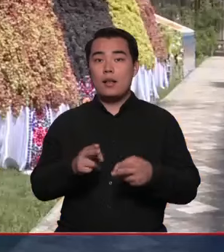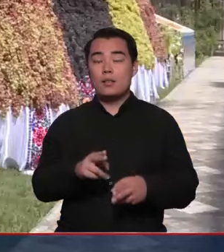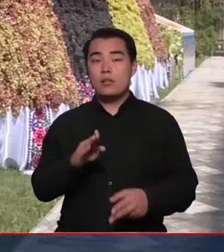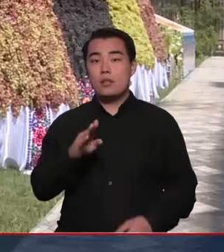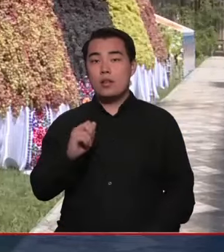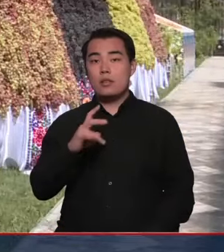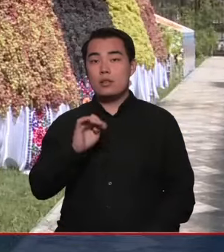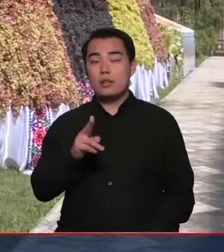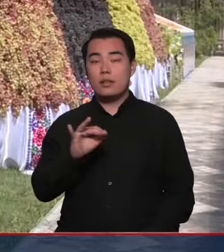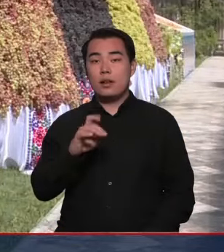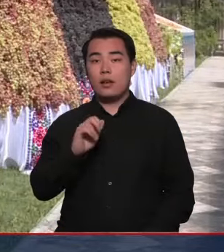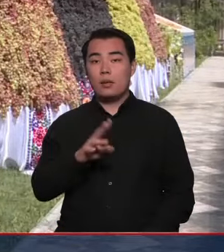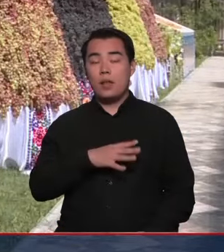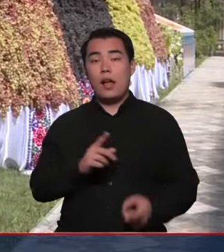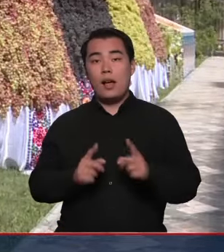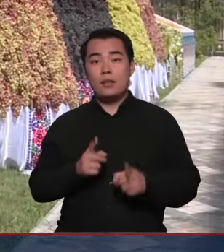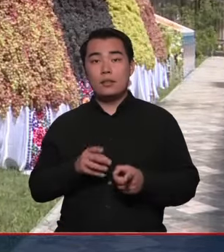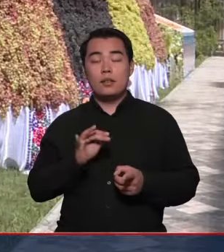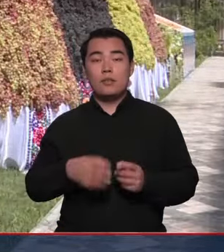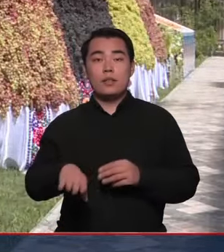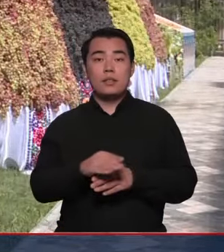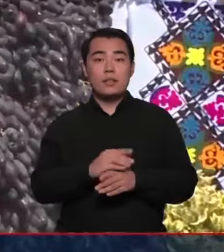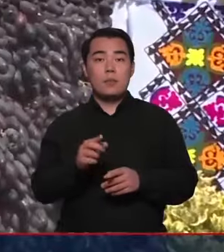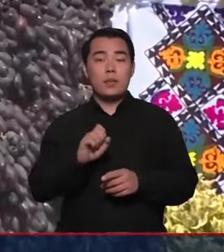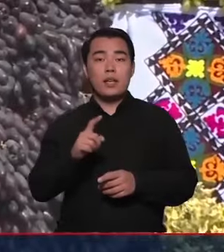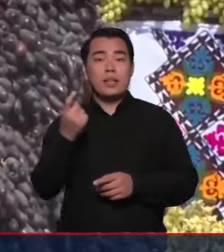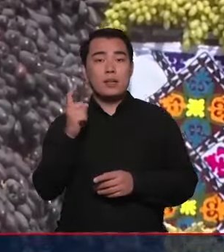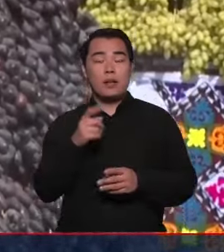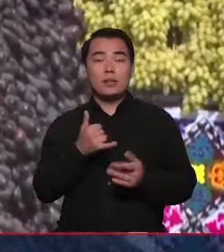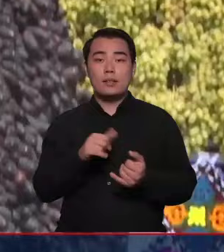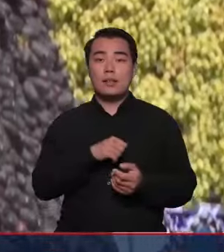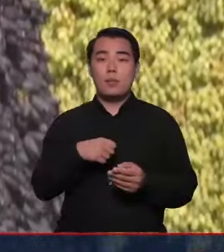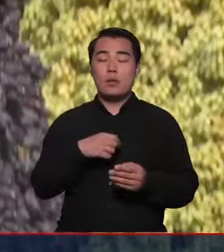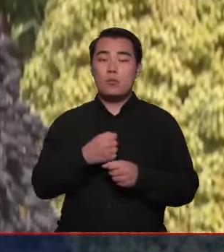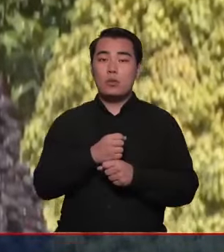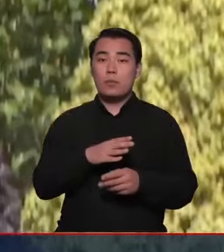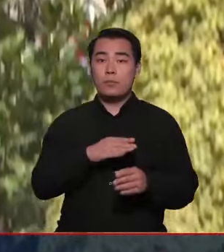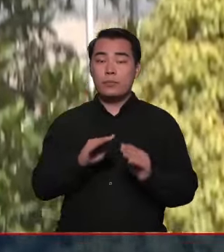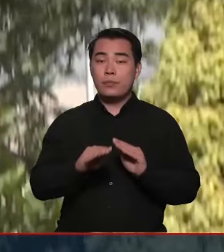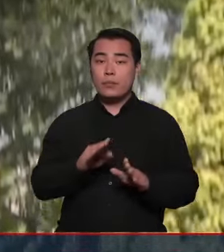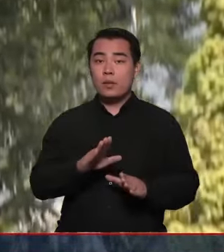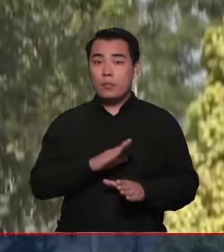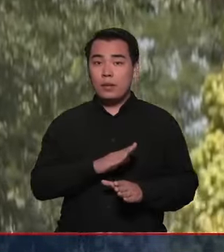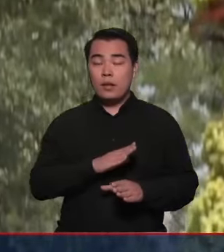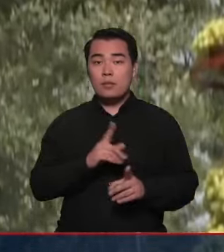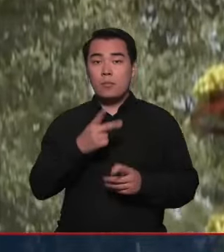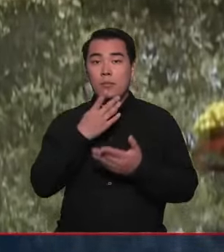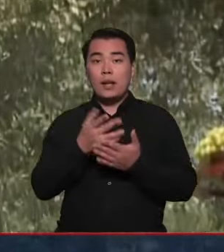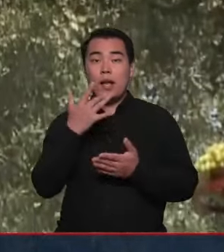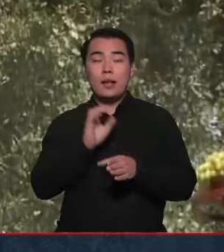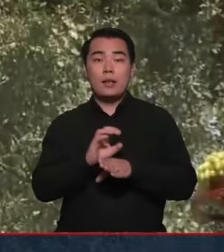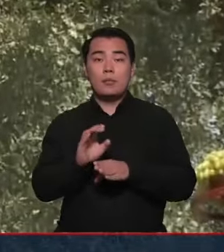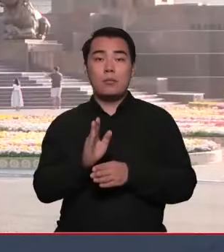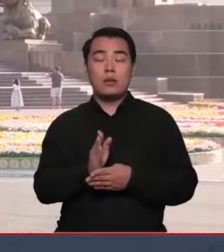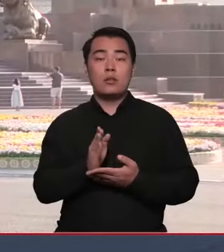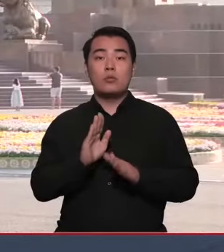диханов. Продукция органическая. Более того, все сорта выведены таджикскими учеными. Все это экспортируется за рубеж. Только с